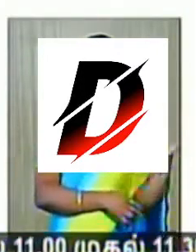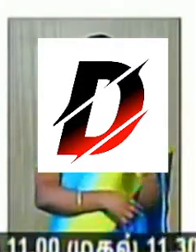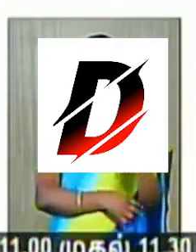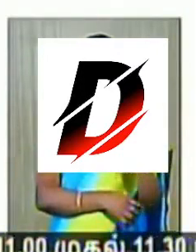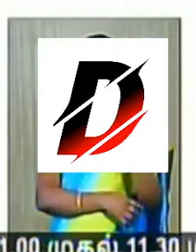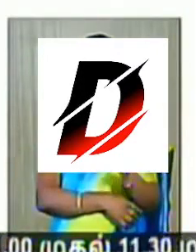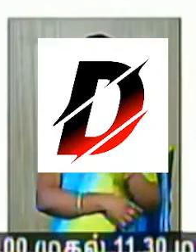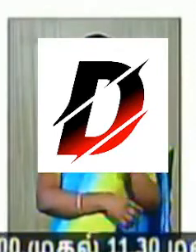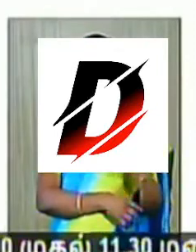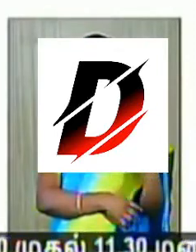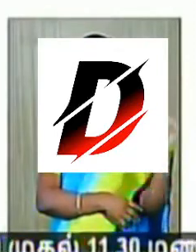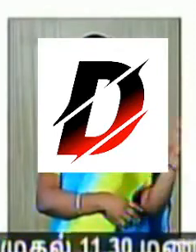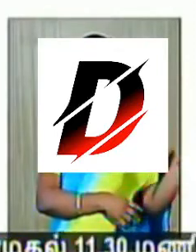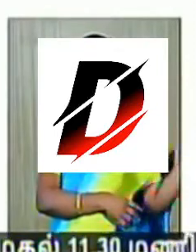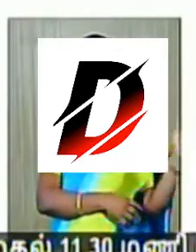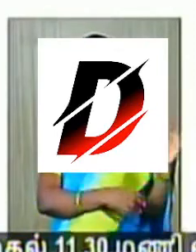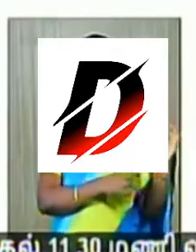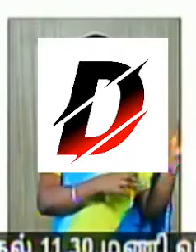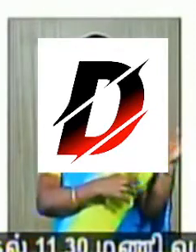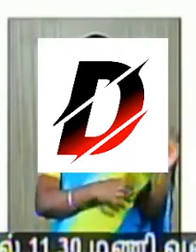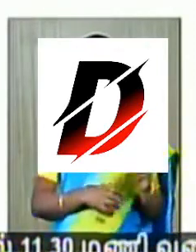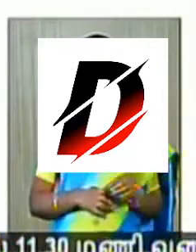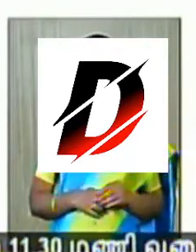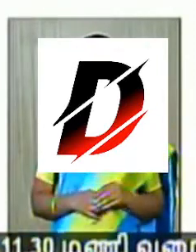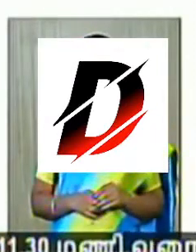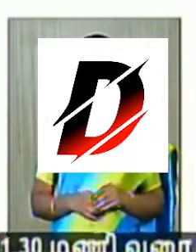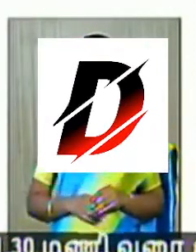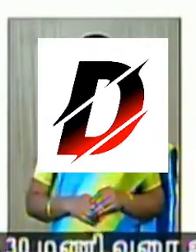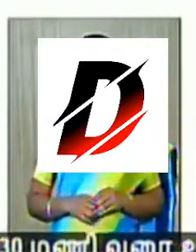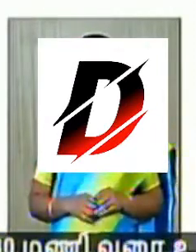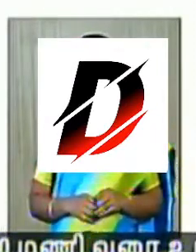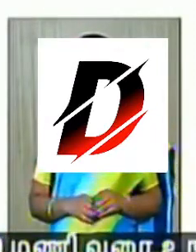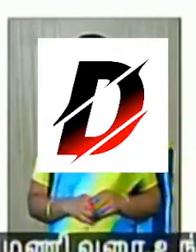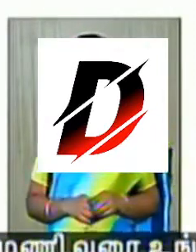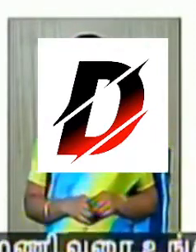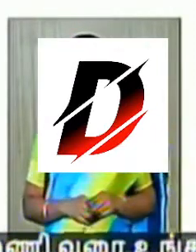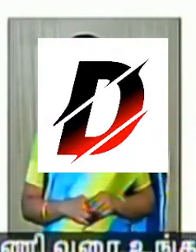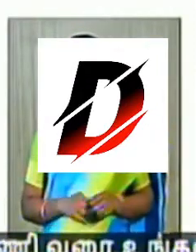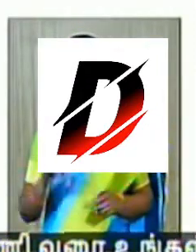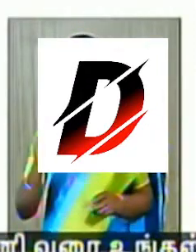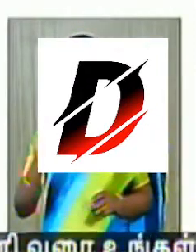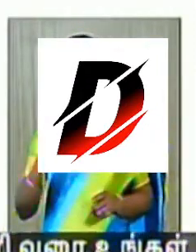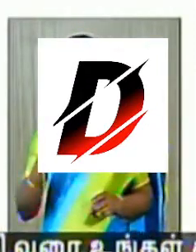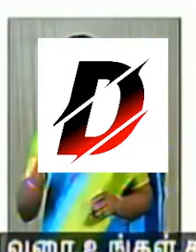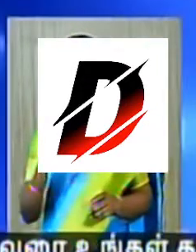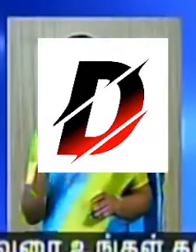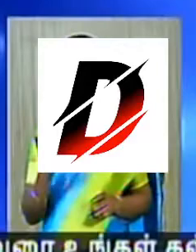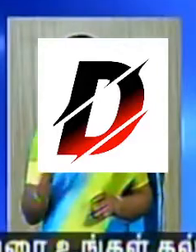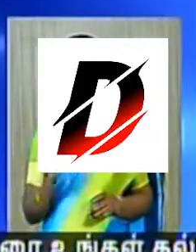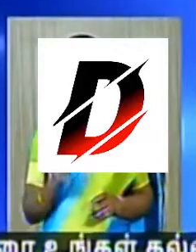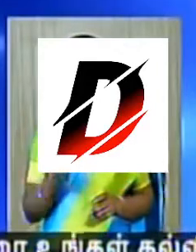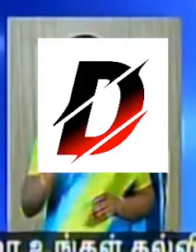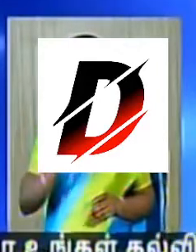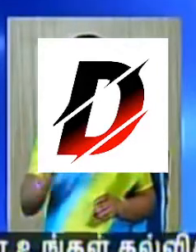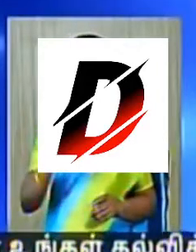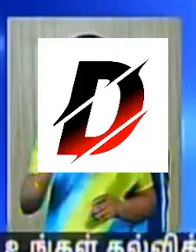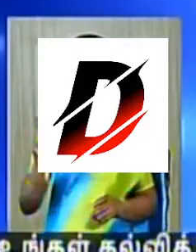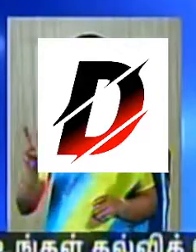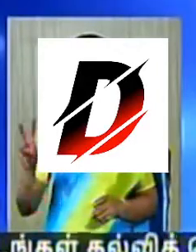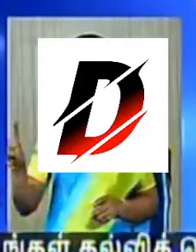2-4-6-8-10 இதான் இந்த பேட்டர்ன் இந்த எக்ஸோட குணகம் வந்து ஒற்றைப்படை எண்ணாக